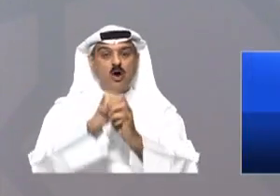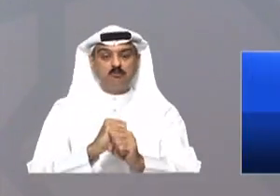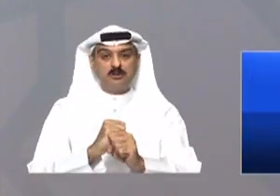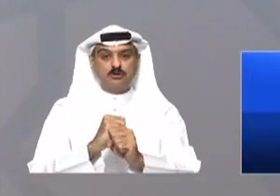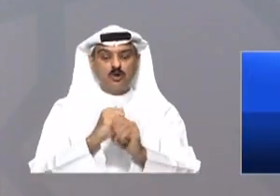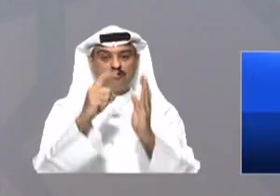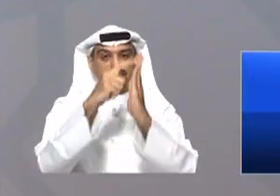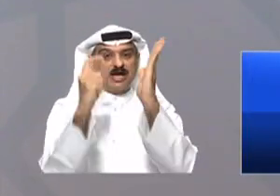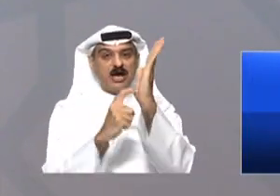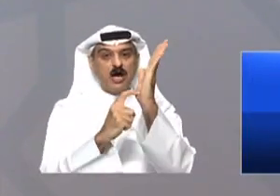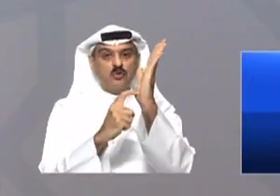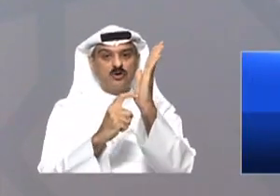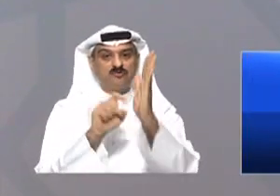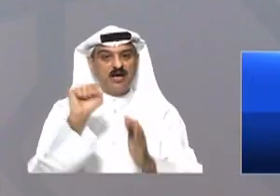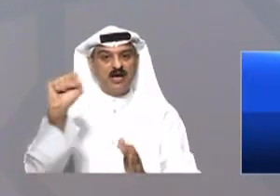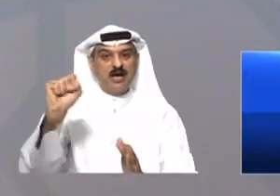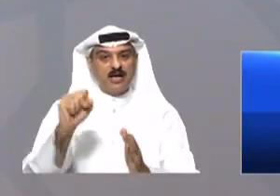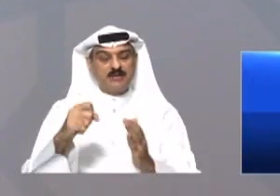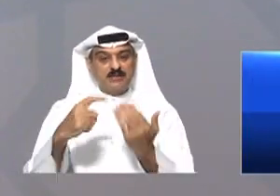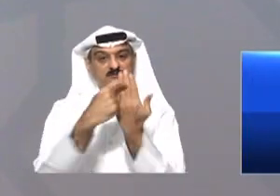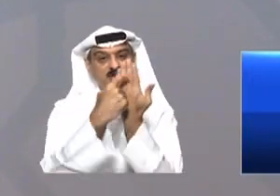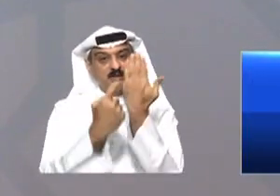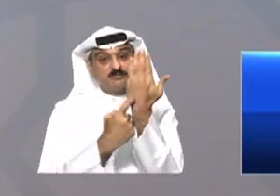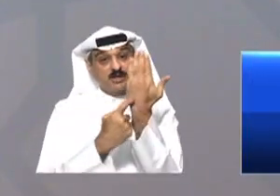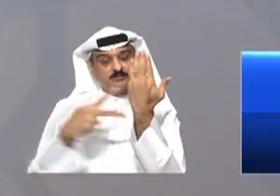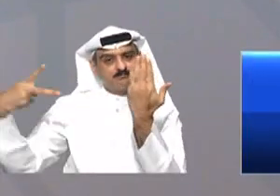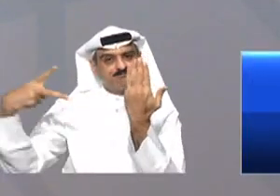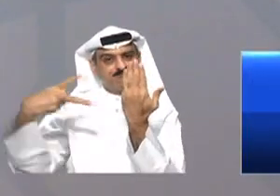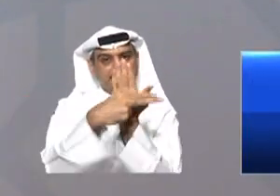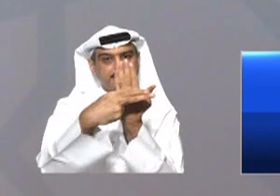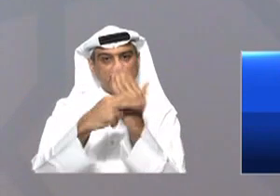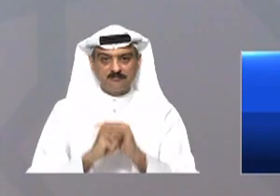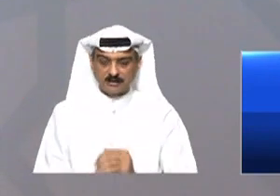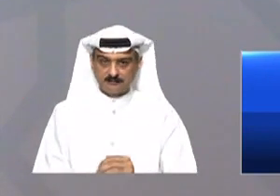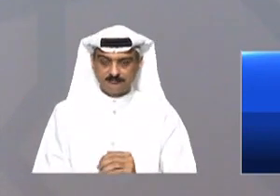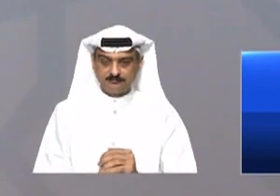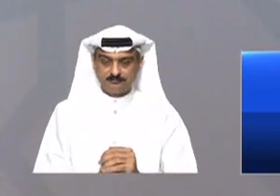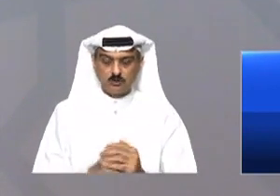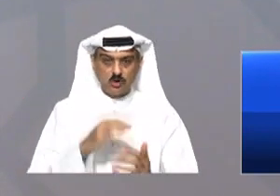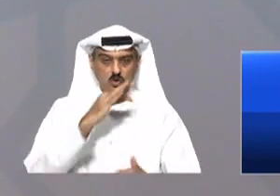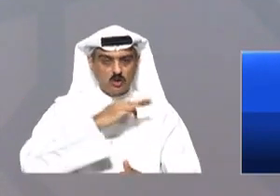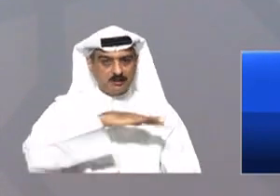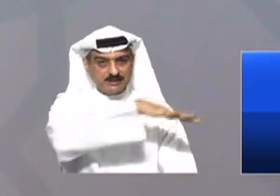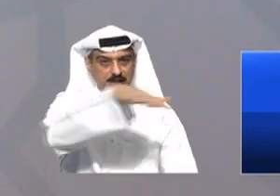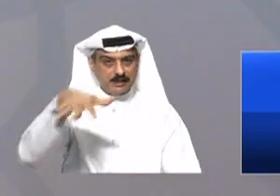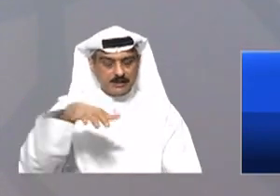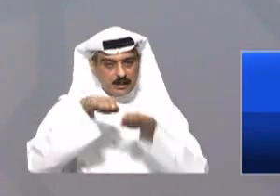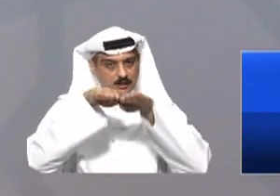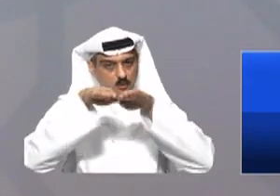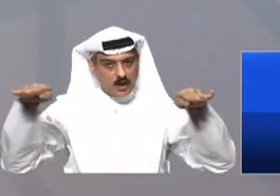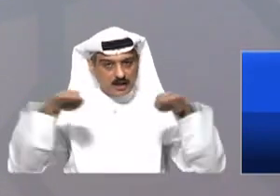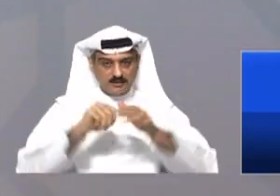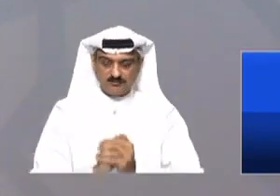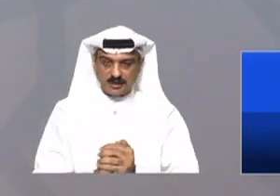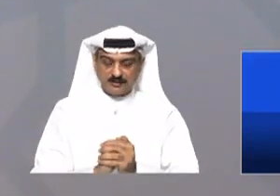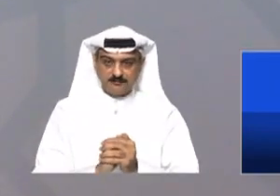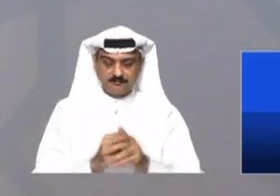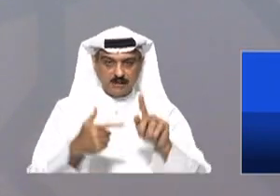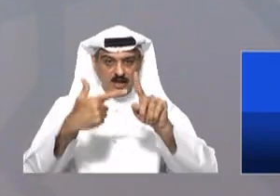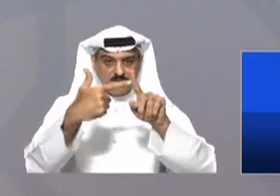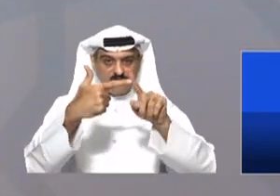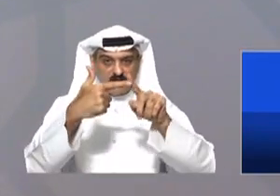بقوانين في شأن تعزيز النزاهة ومكافحة الفساد وتعارض المصالح، وكذلك الموضوع